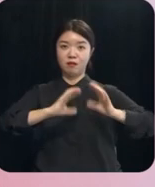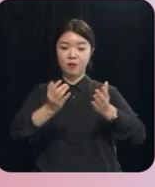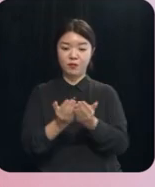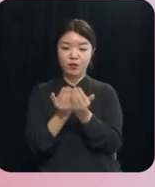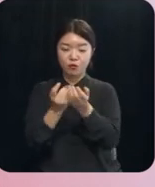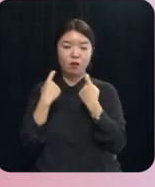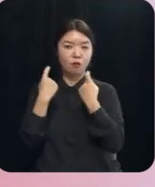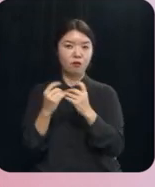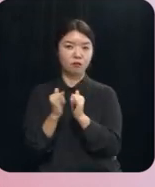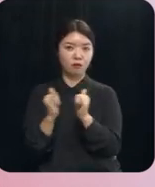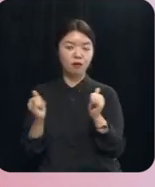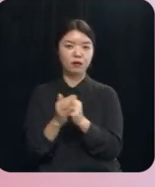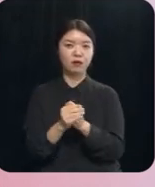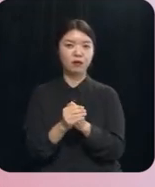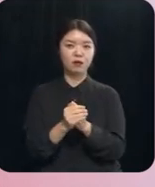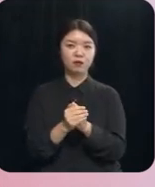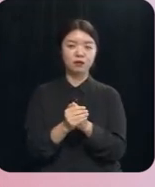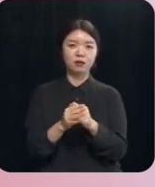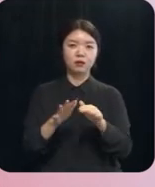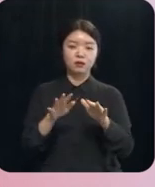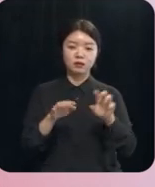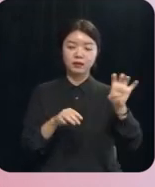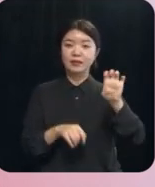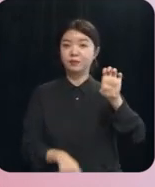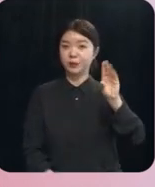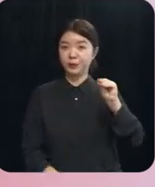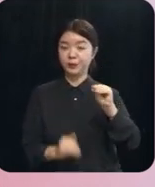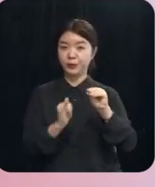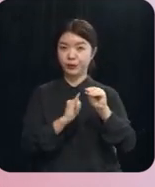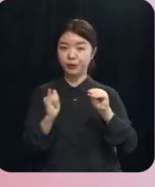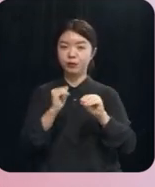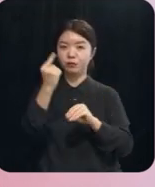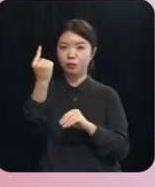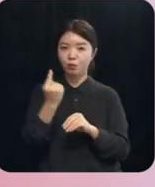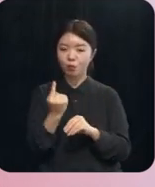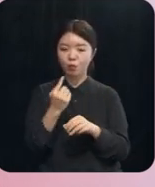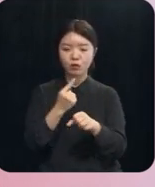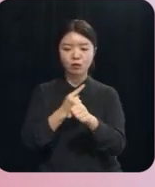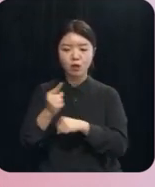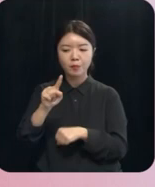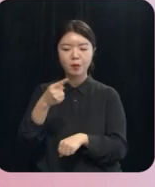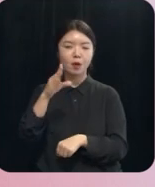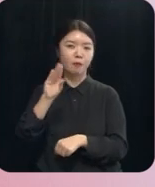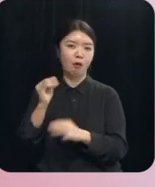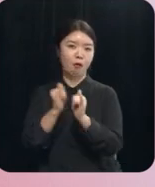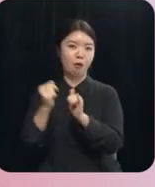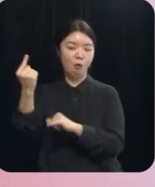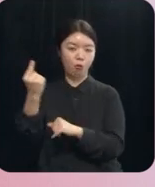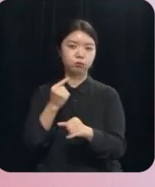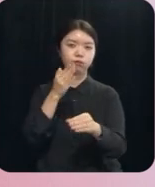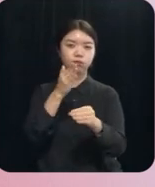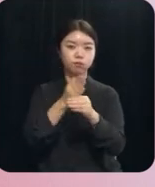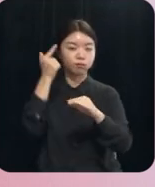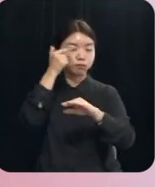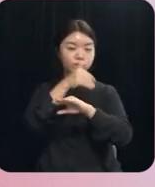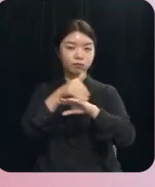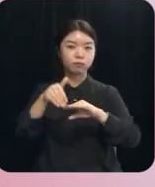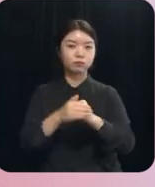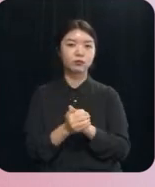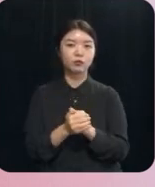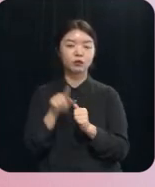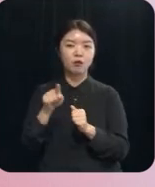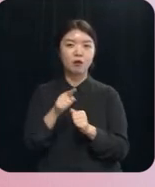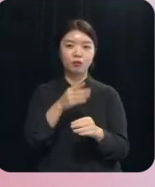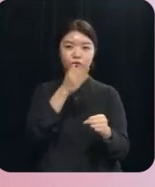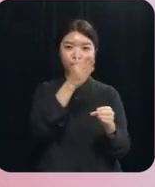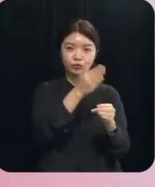관광객이 금년도만 하더라도 40만 명이 들어오고 내년도에는 100만 명이 들어오고 있습니다. 이 부분을